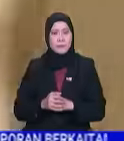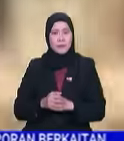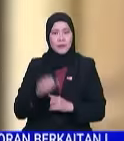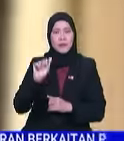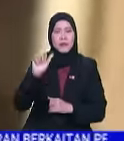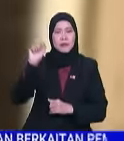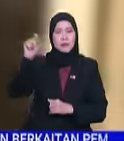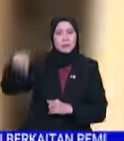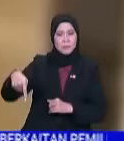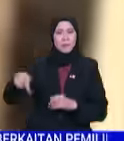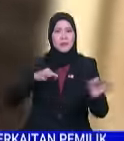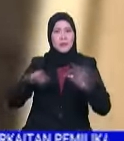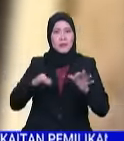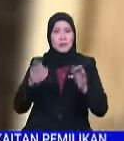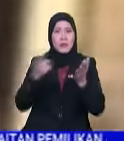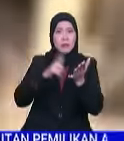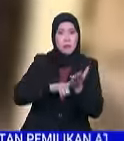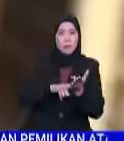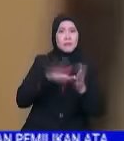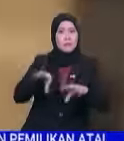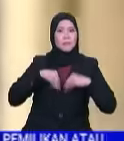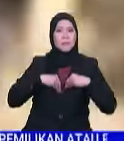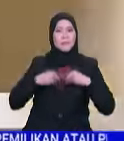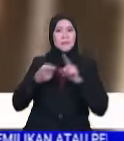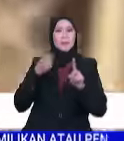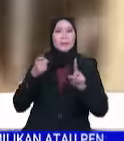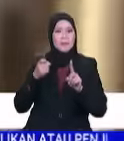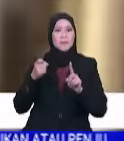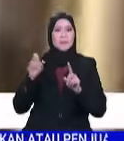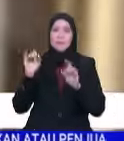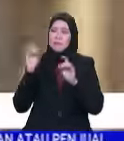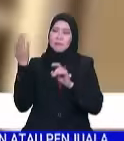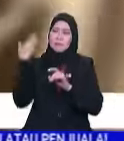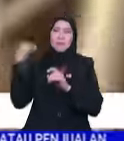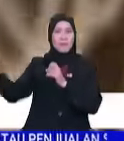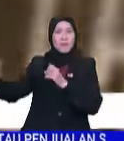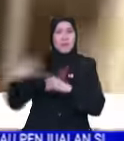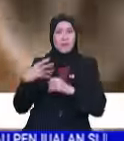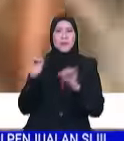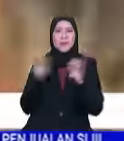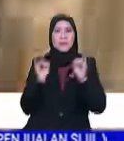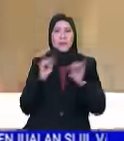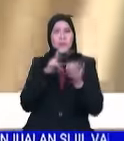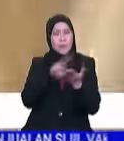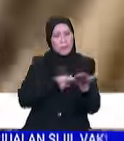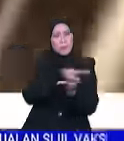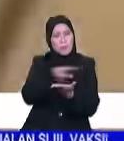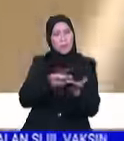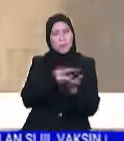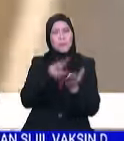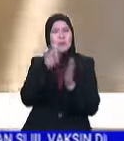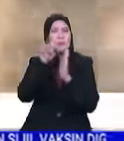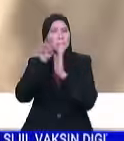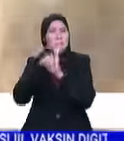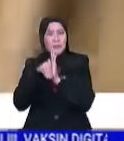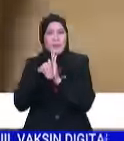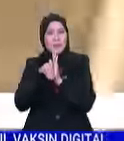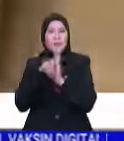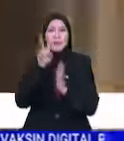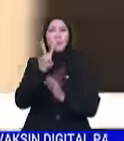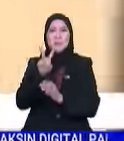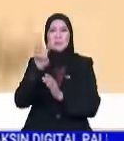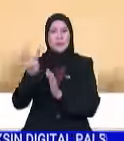ACP Asmon menjelaskan satu laporan telah diterima oleh pihaknya pada Isnin lepas mengenai satu video berdurasi 1 minit